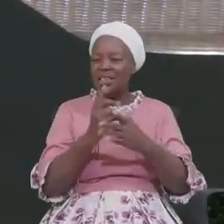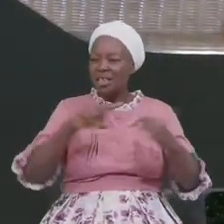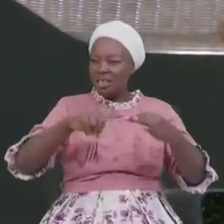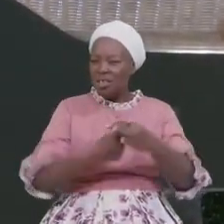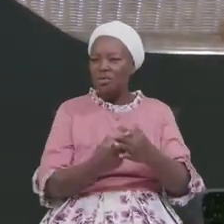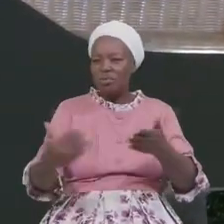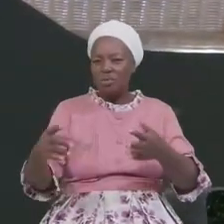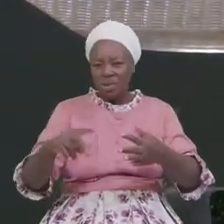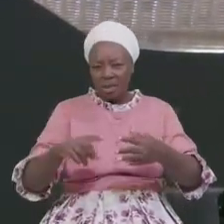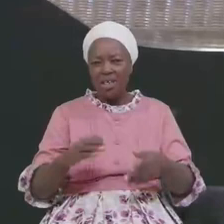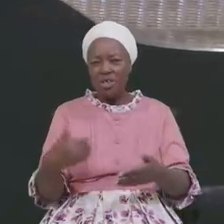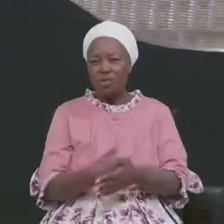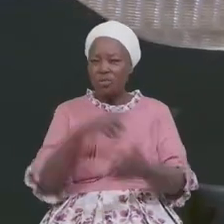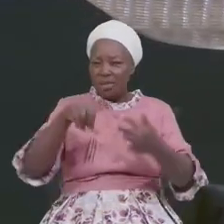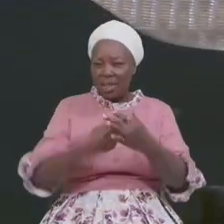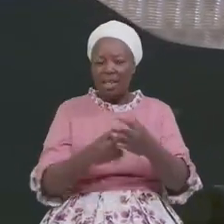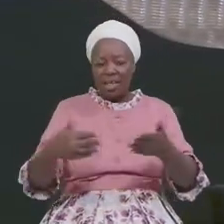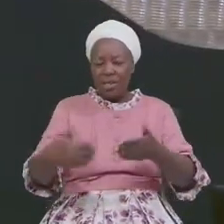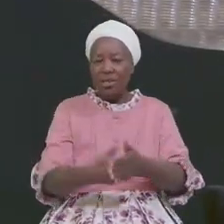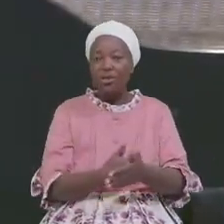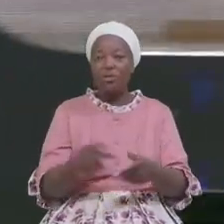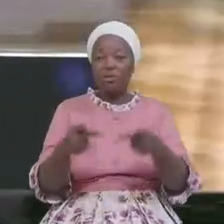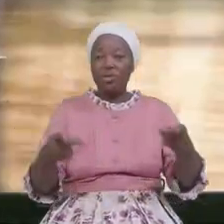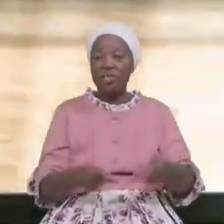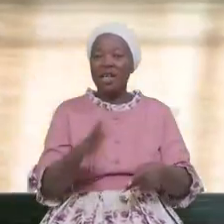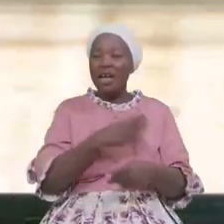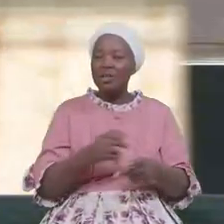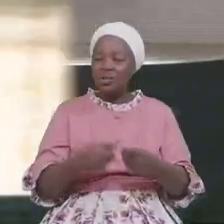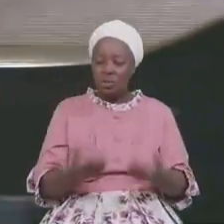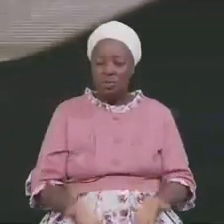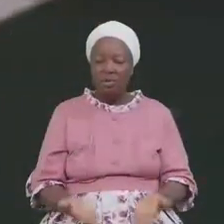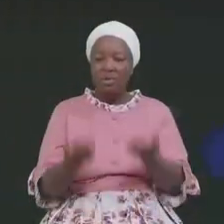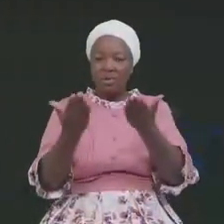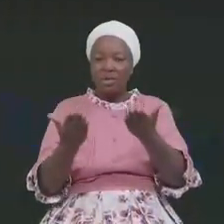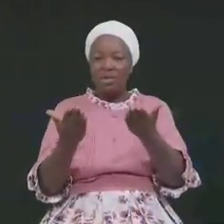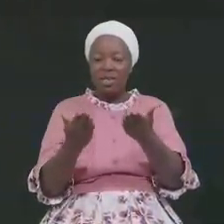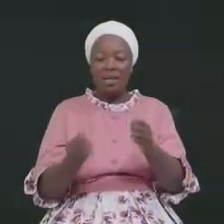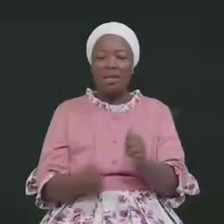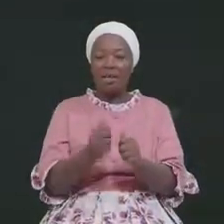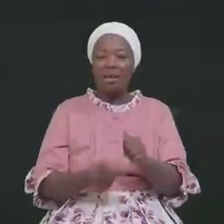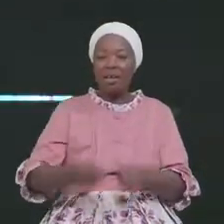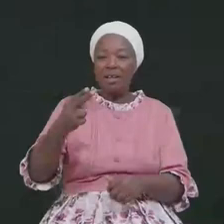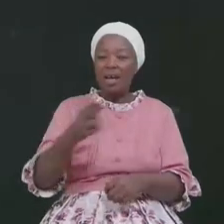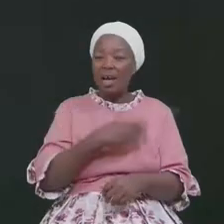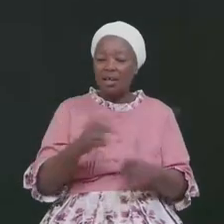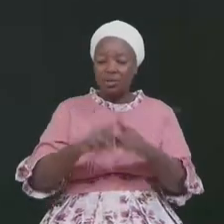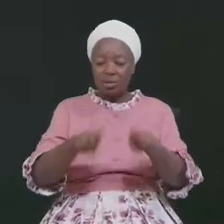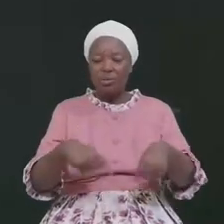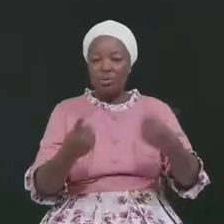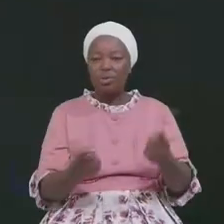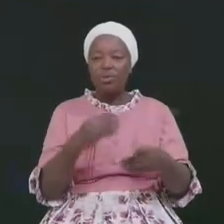départ, une nouvelle plateforme pour se lever, aller plus haut et aller